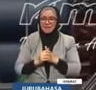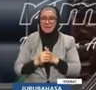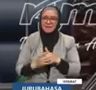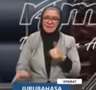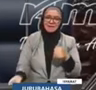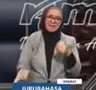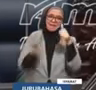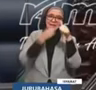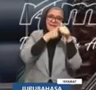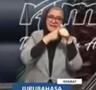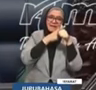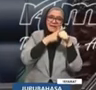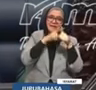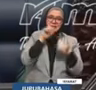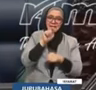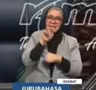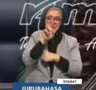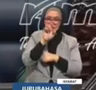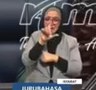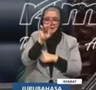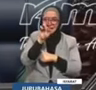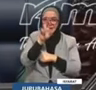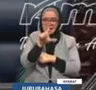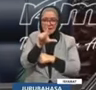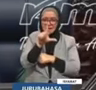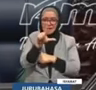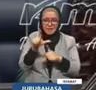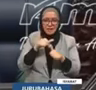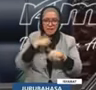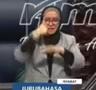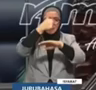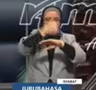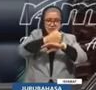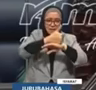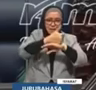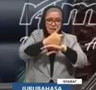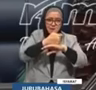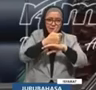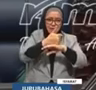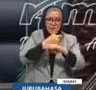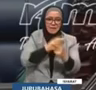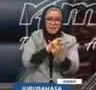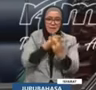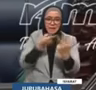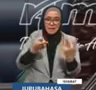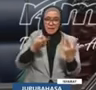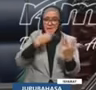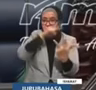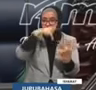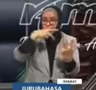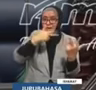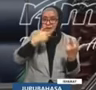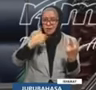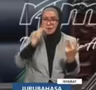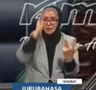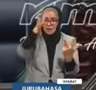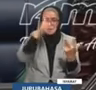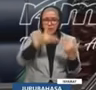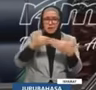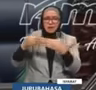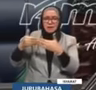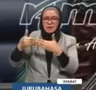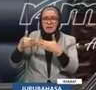yang kita wujudkan dengan Filipina Indonesia akan diperluaskan ke Brunei Darussalam pegawai telah pun